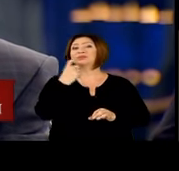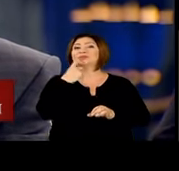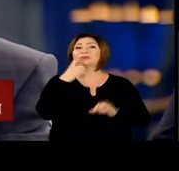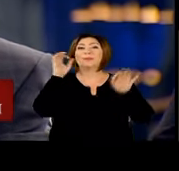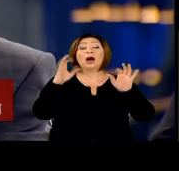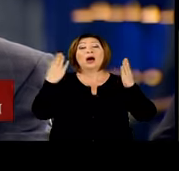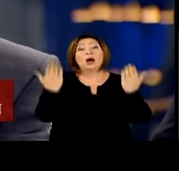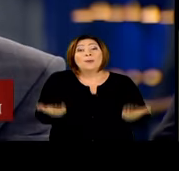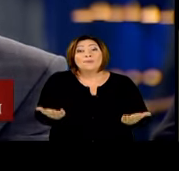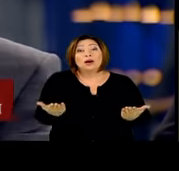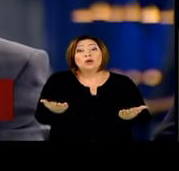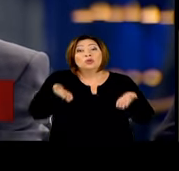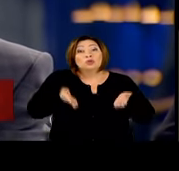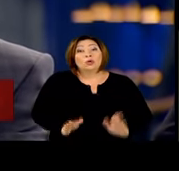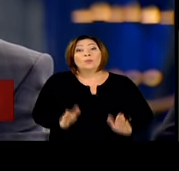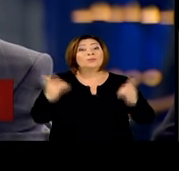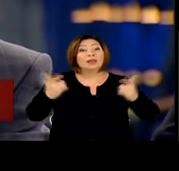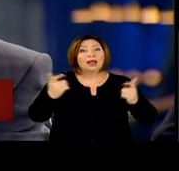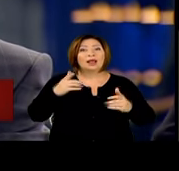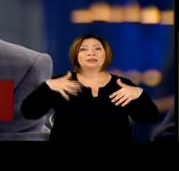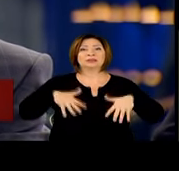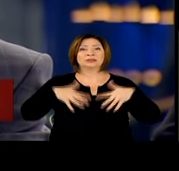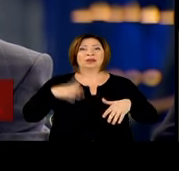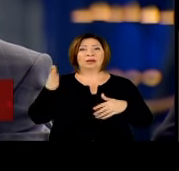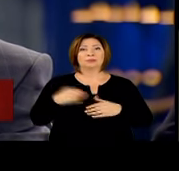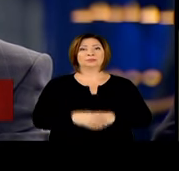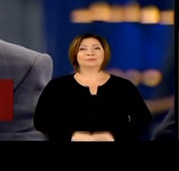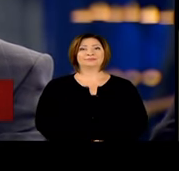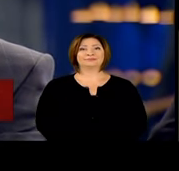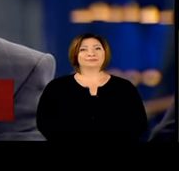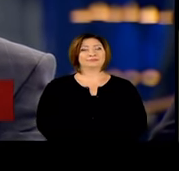yıllarda ama doğum yerim Rize benim. Güzel.